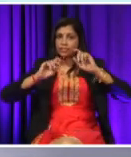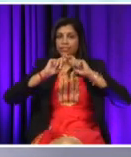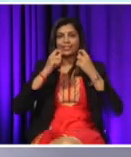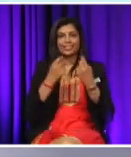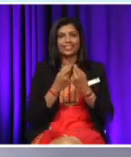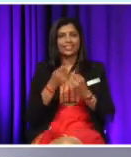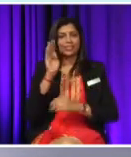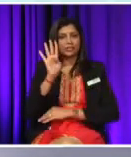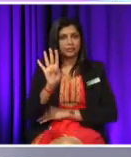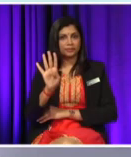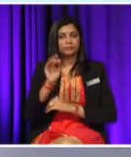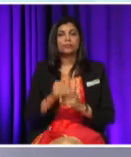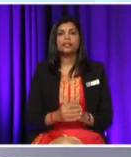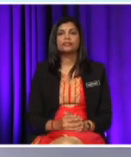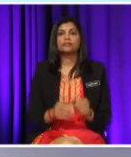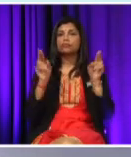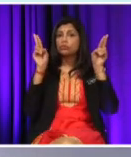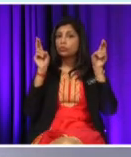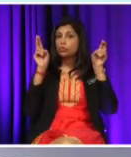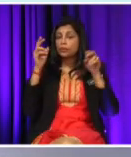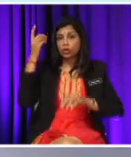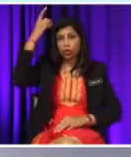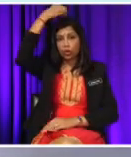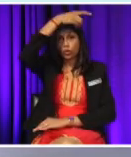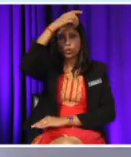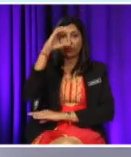belajar lebih lanjut berkenaan dengan topik hukum